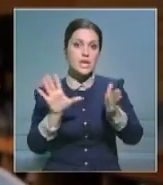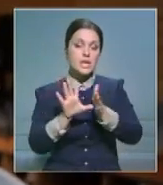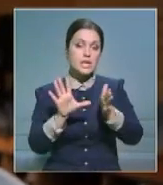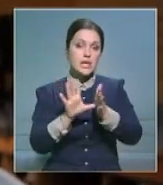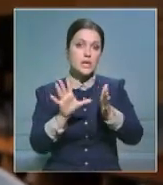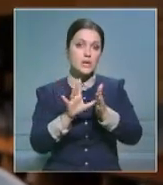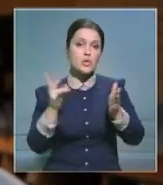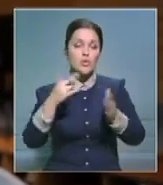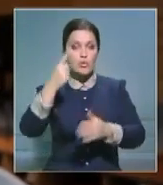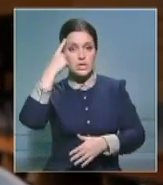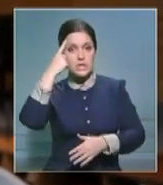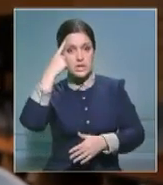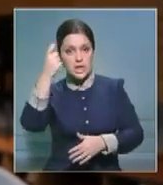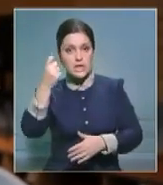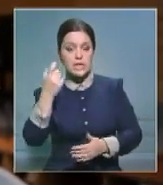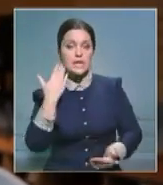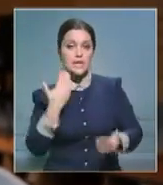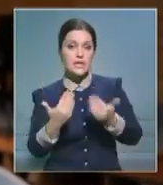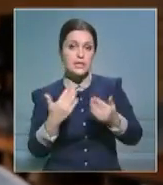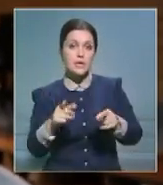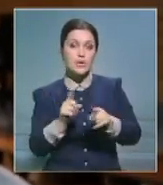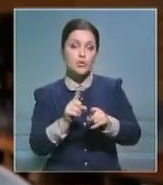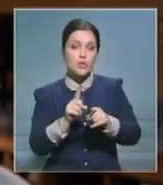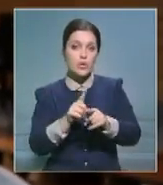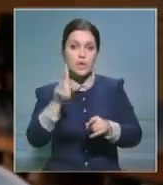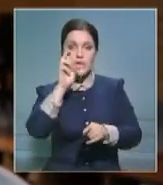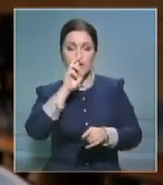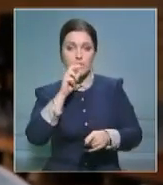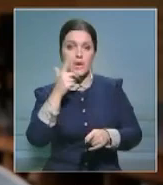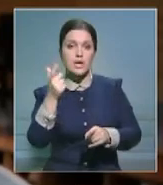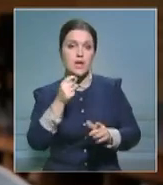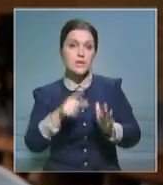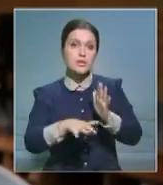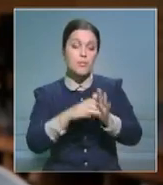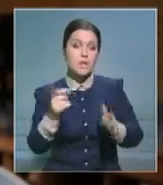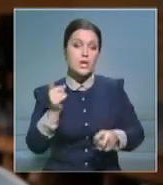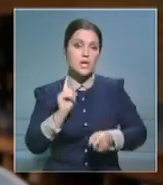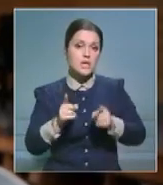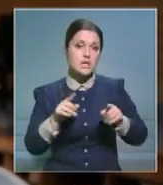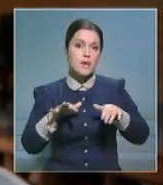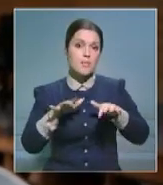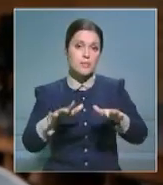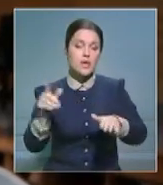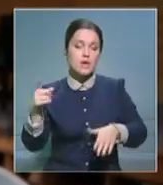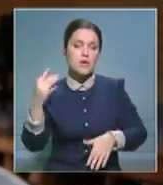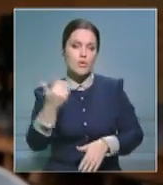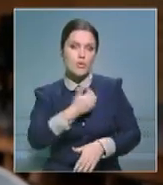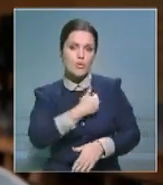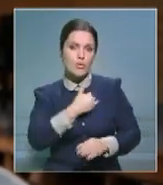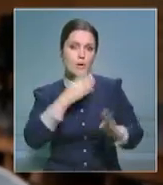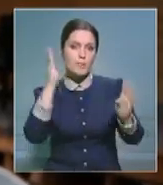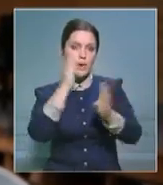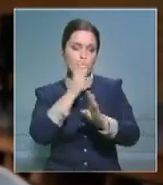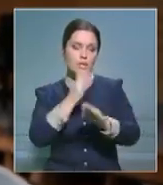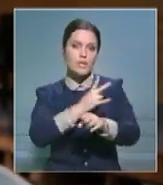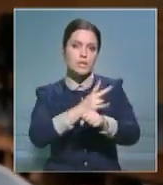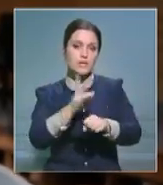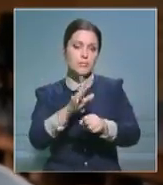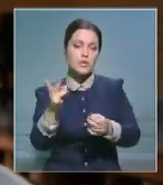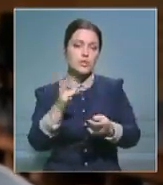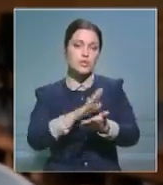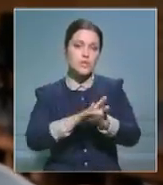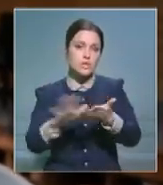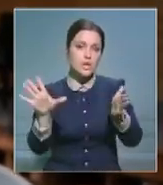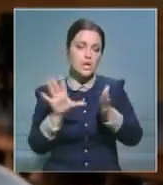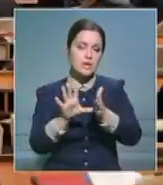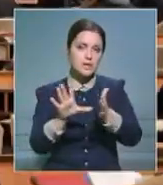дать сигнал о том, что даже если страна добывает нефть и газ, она на самом деле заинтересована в экологичном и зеленом будущем